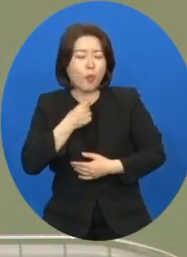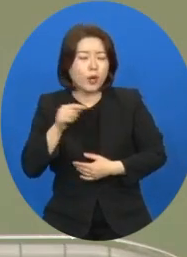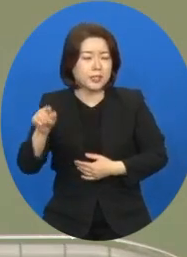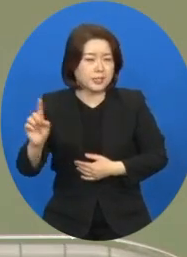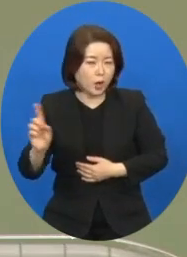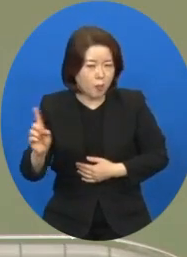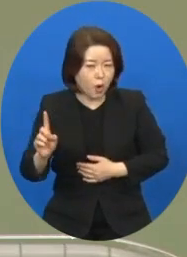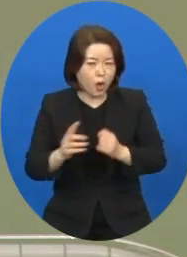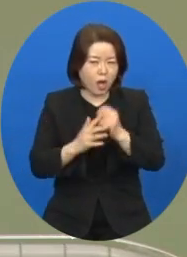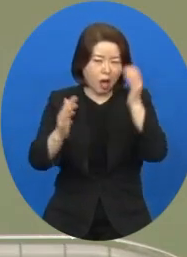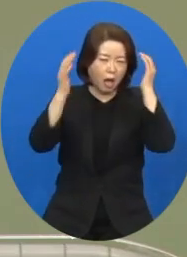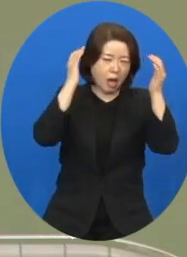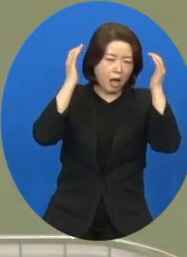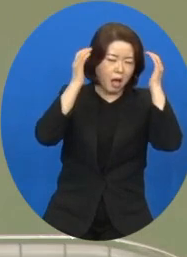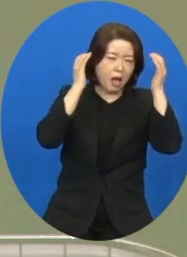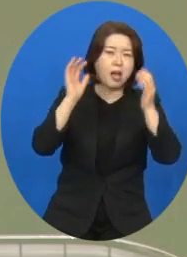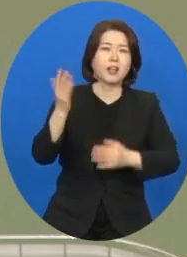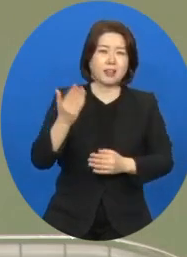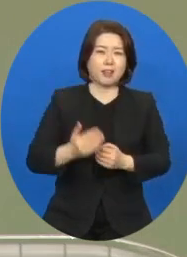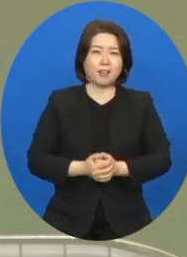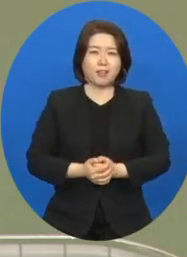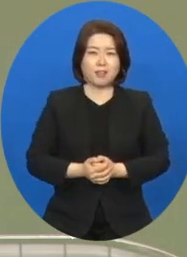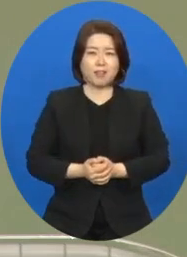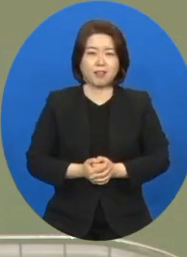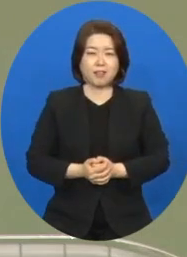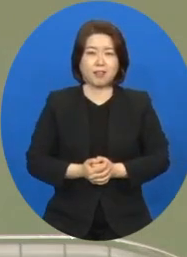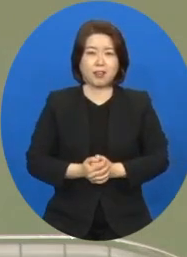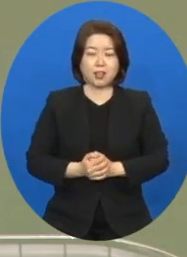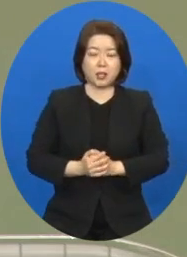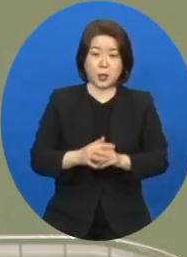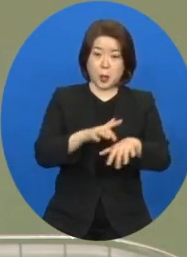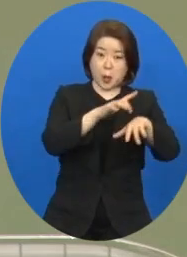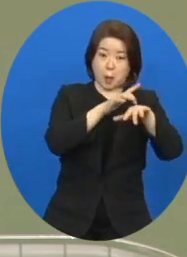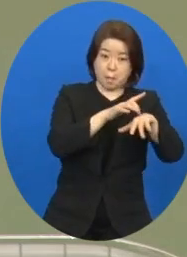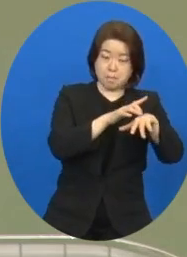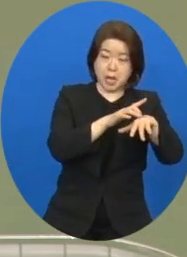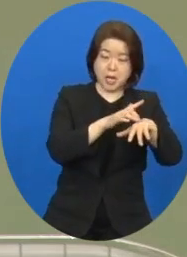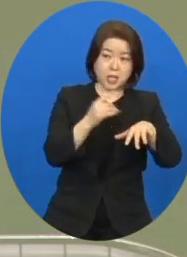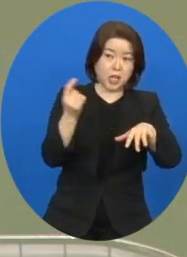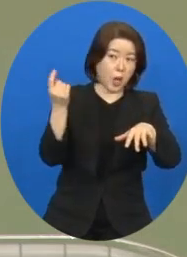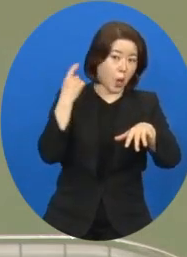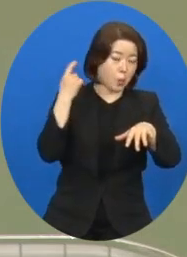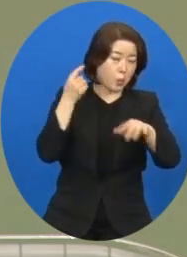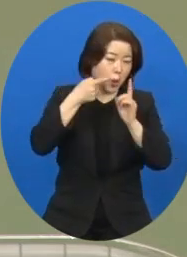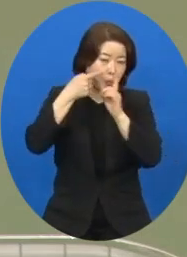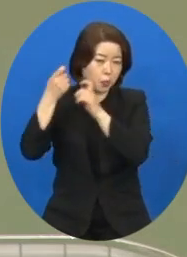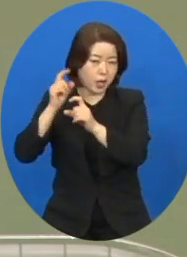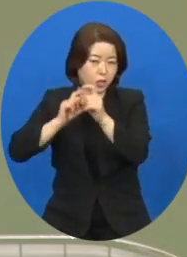막 혼돈스러워집니다. 마귀의 소리가 더 크게 들려요. 더 크게.